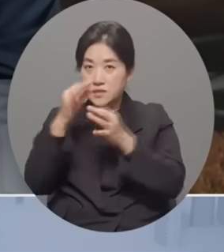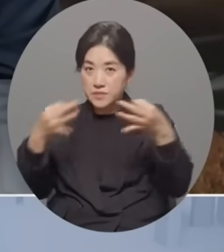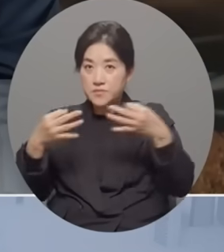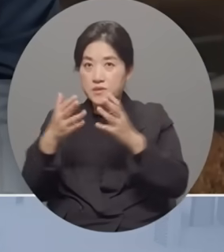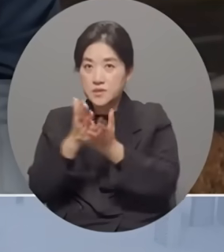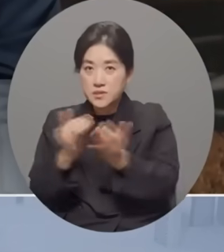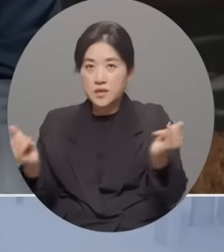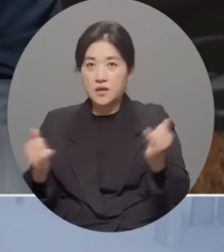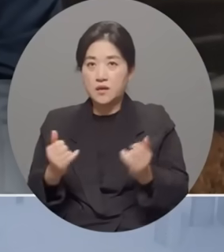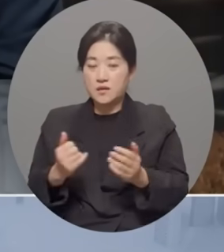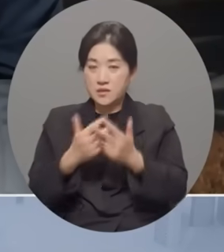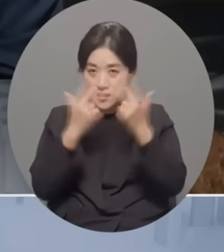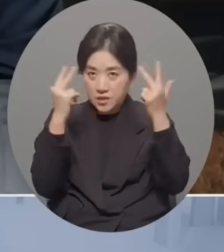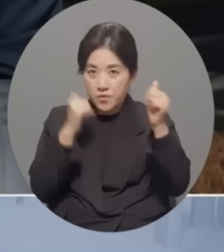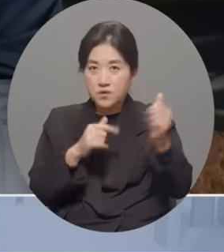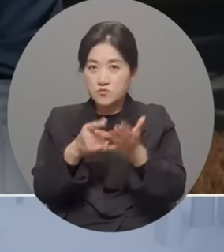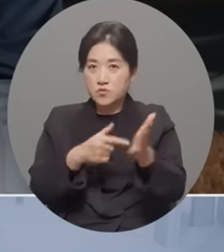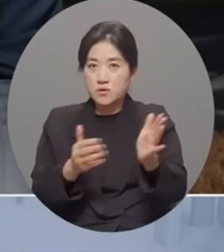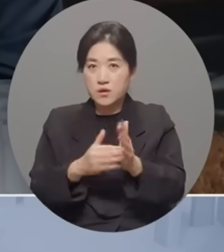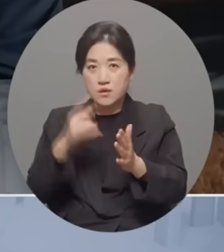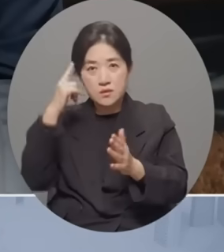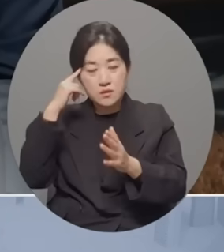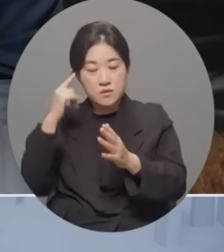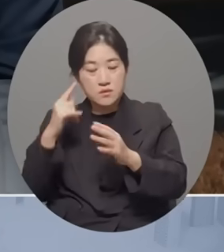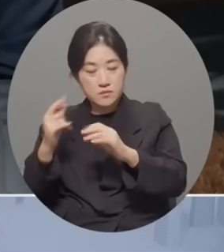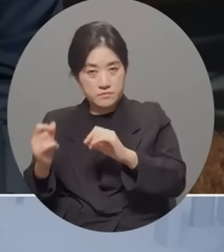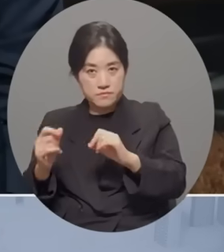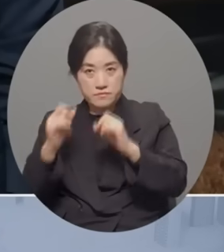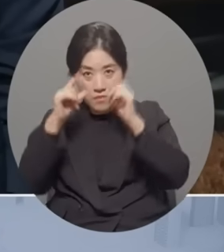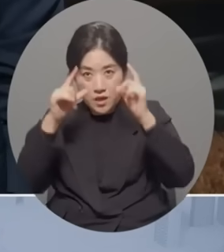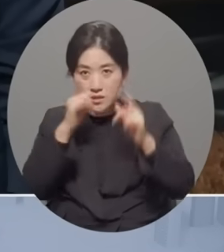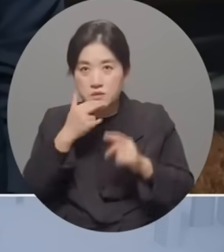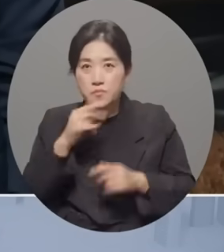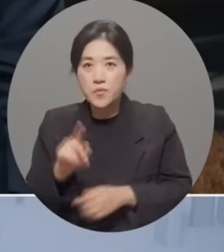앞서 수술은 끝났고 지금 의식은 회복이 된 상태인가요?